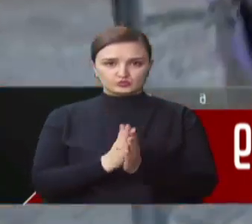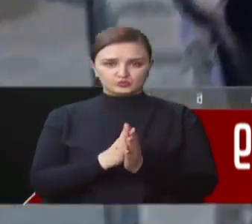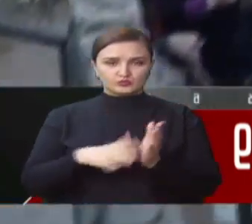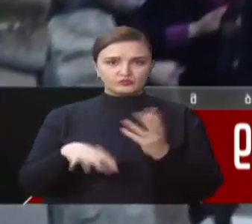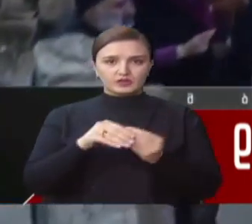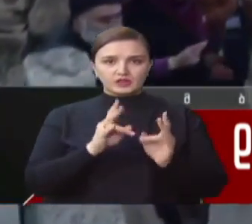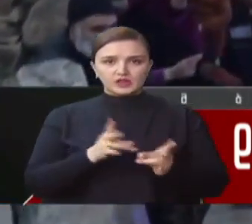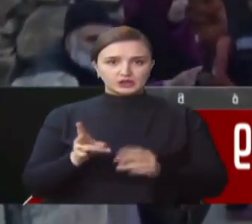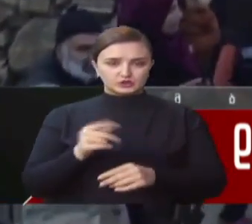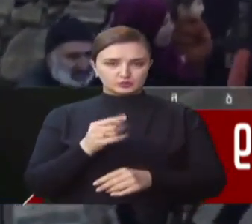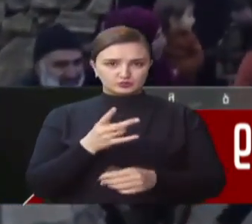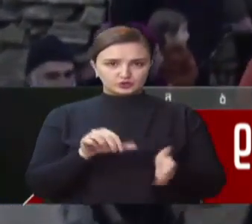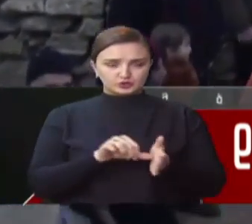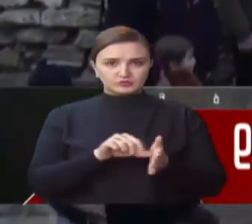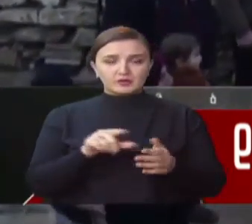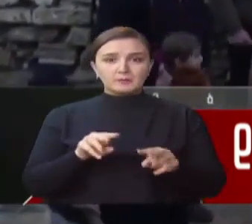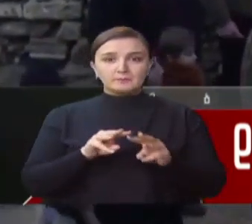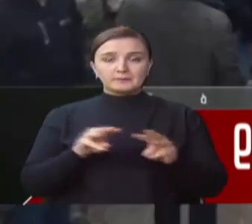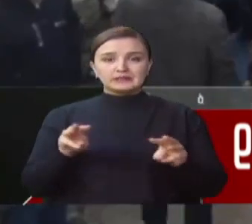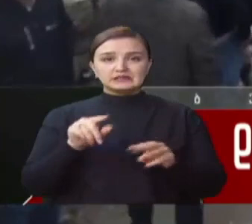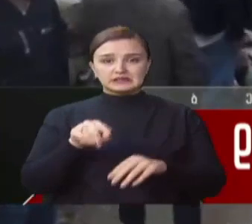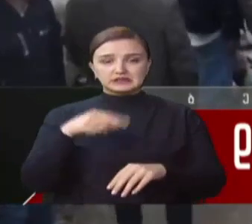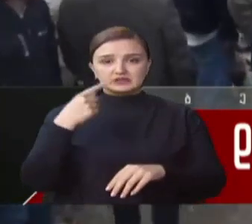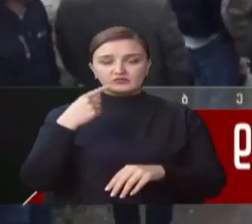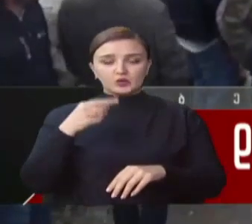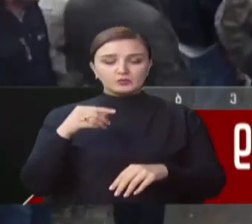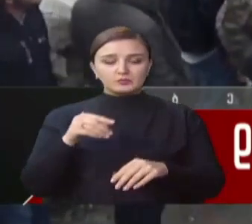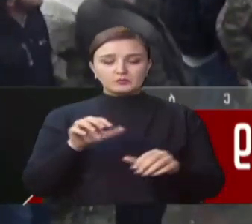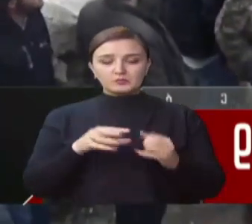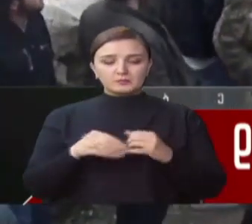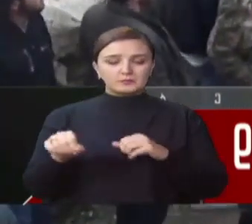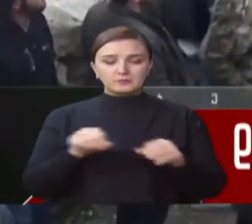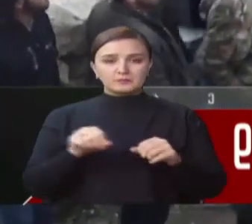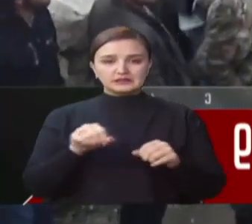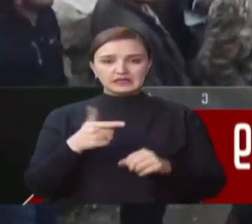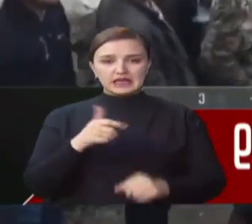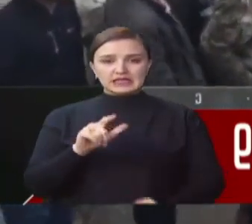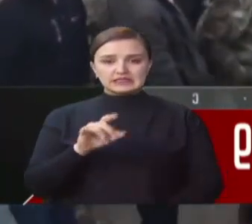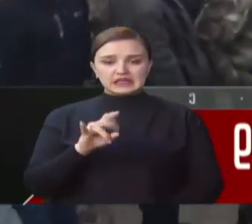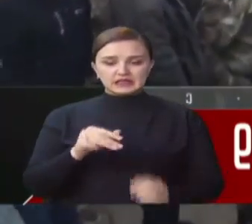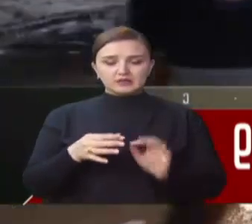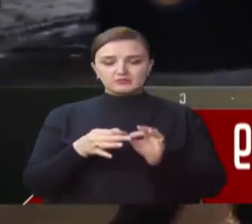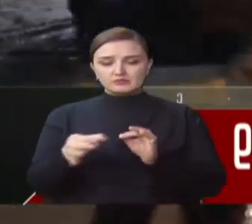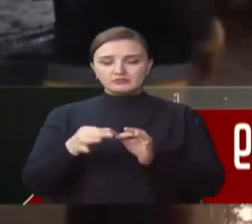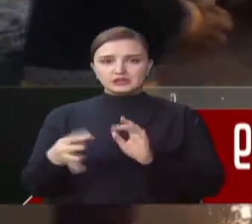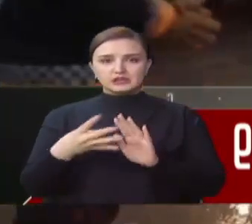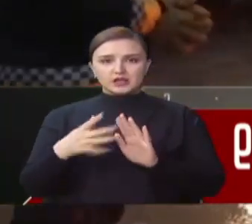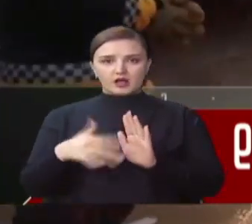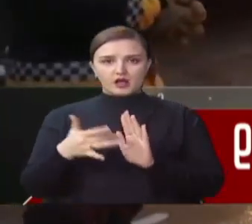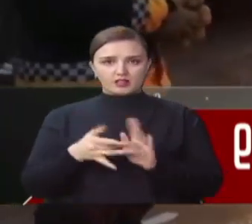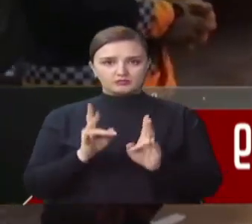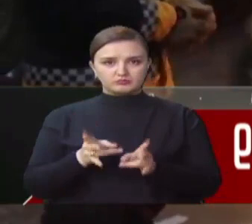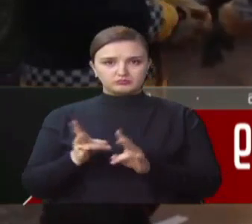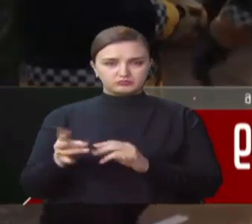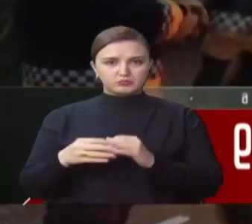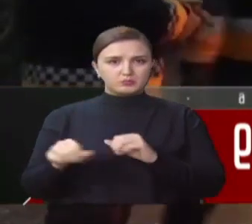შინაგან საქმეთა მინისტრმა სულეიმან სოილუმ თქვა, რომ მიწისძვრის შედეგად გაზიანთები და ახლოს მდებარე 9 ქალაქი დაზარალდა. Ბიძგები